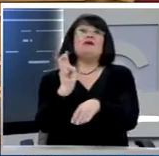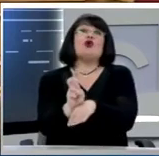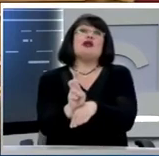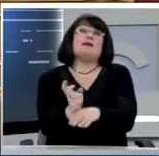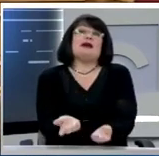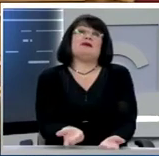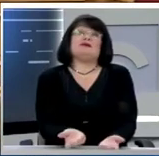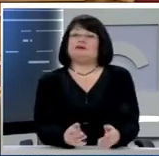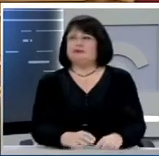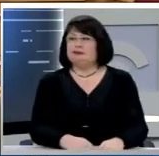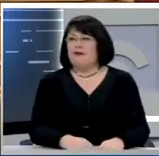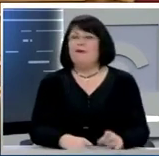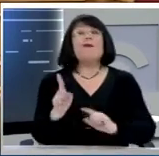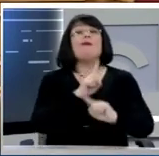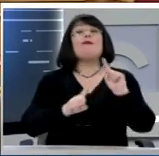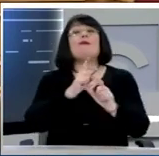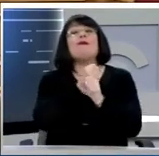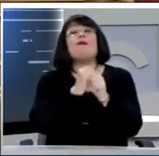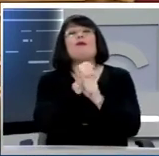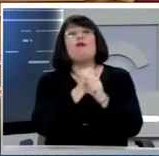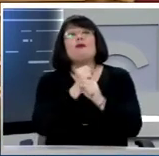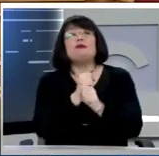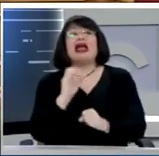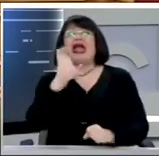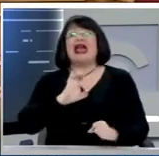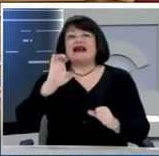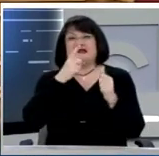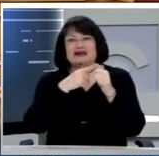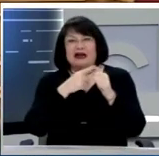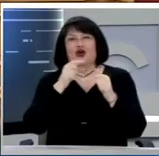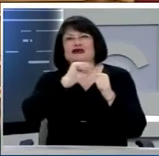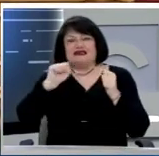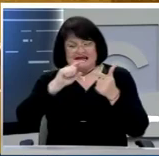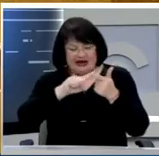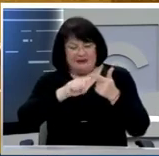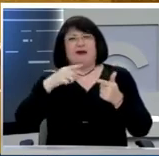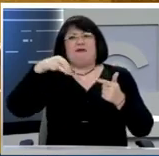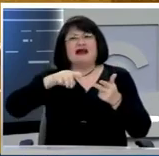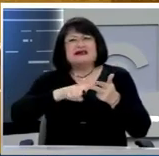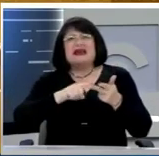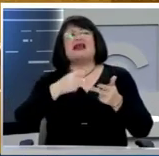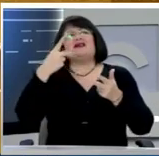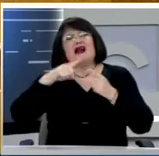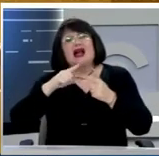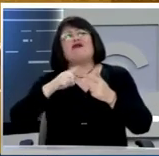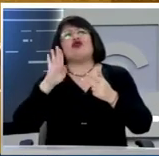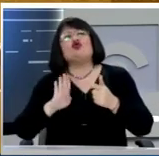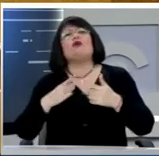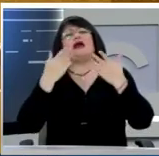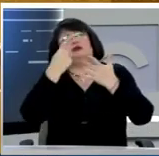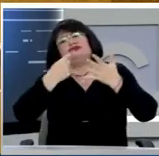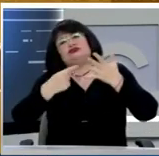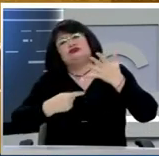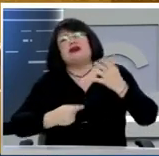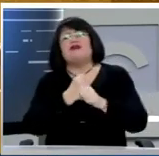10 φάρμακα αυτά ποια είναι? Εξελών, Σέμπρι, Μπεξέρο, Τακάβι, Βοτούμπια,